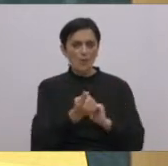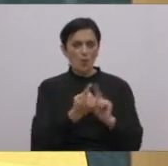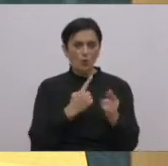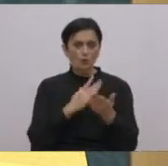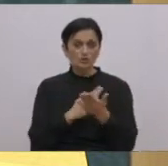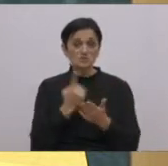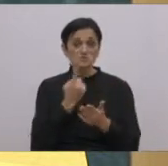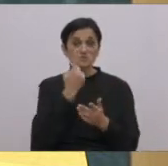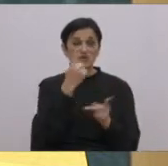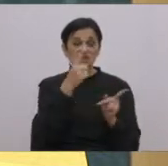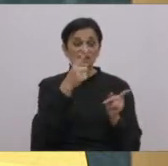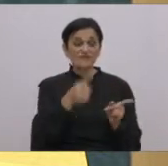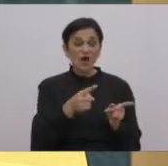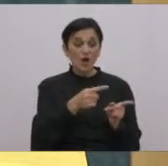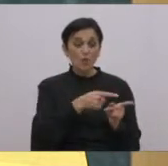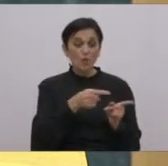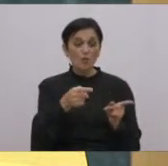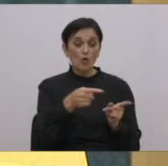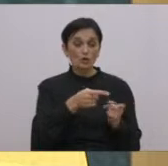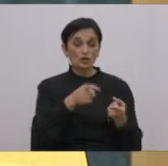პირველ მონაკვეთს რაც შეეხება